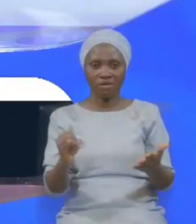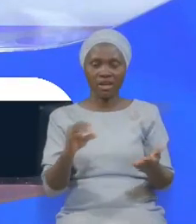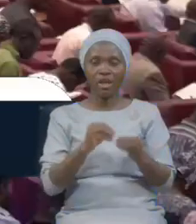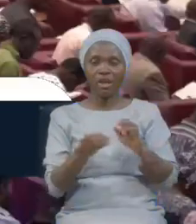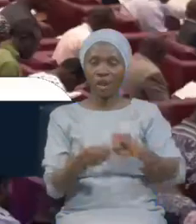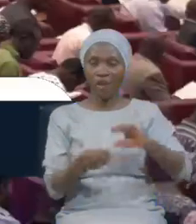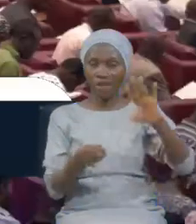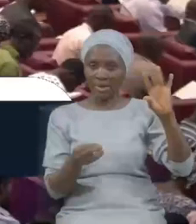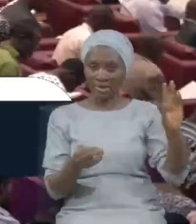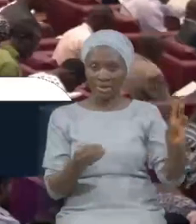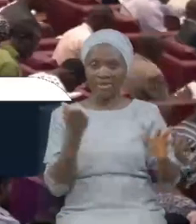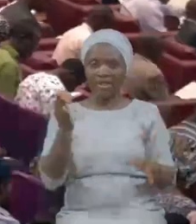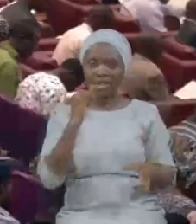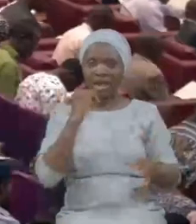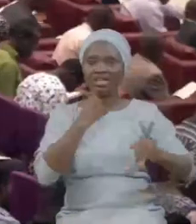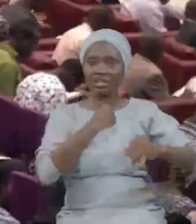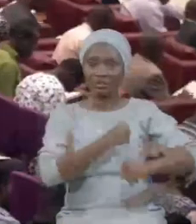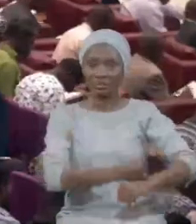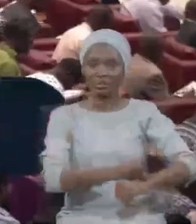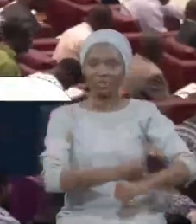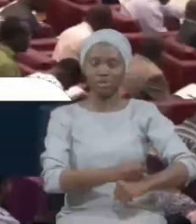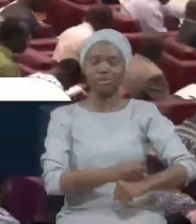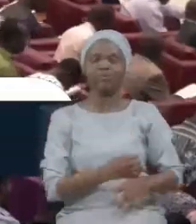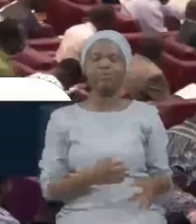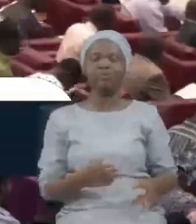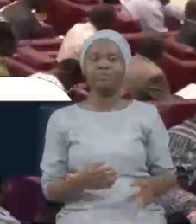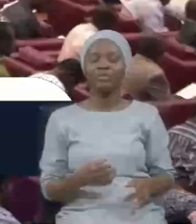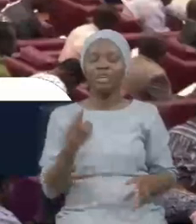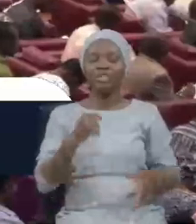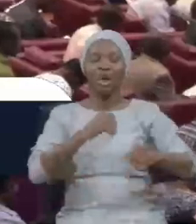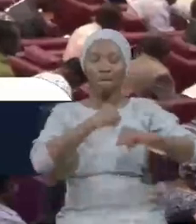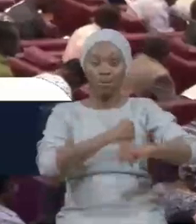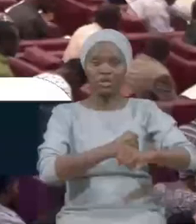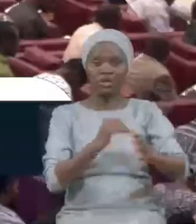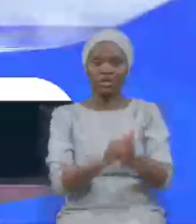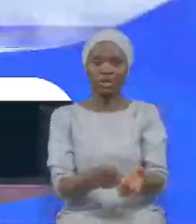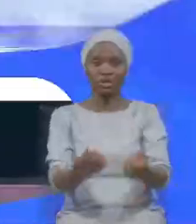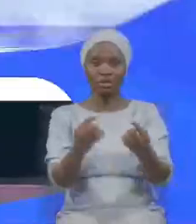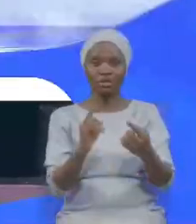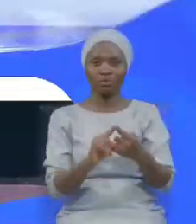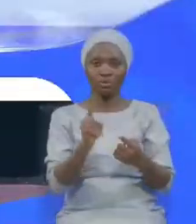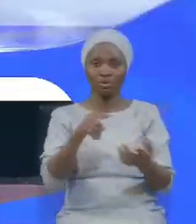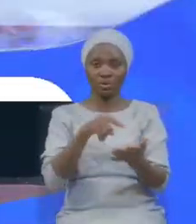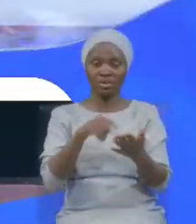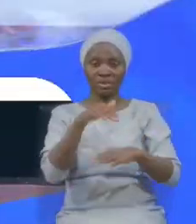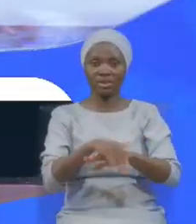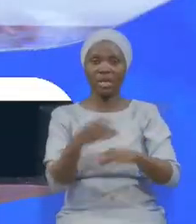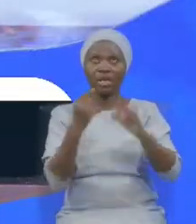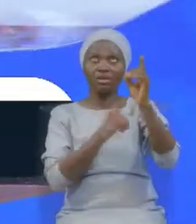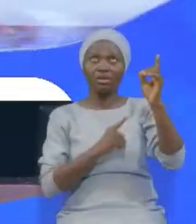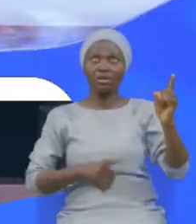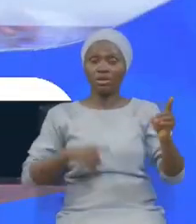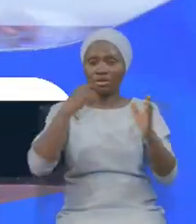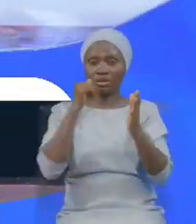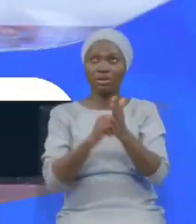protection. Il y a la protection imprenable. La protection qui vient à vous ce soir, le Seigneur dit qu'il va